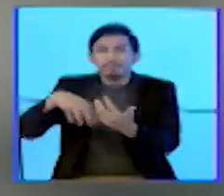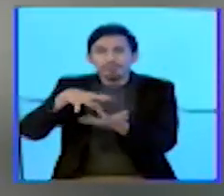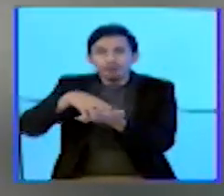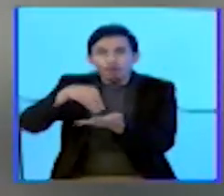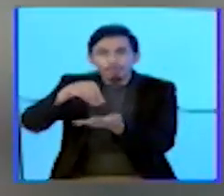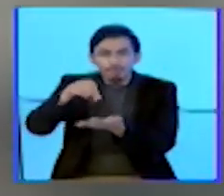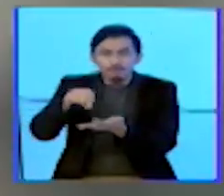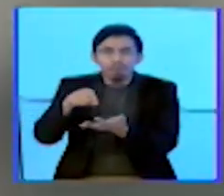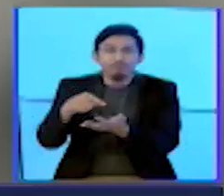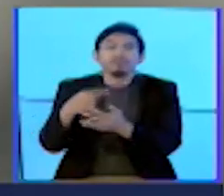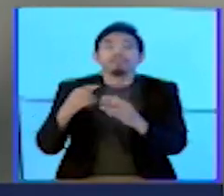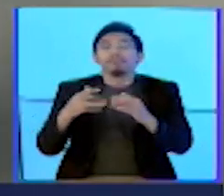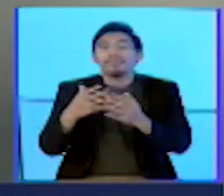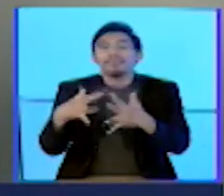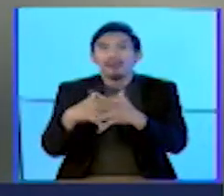Hai